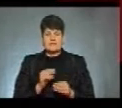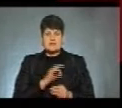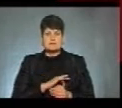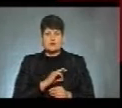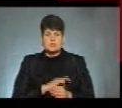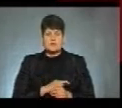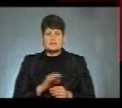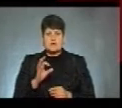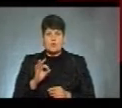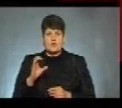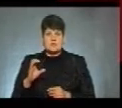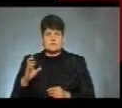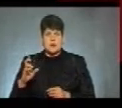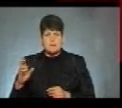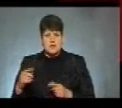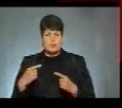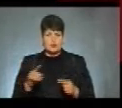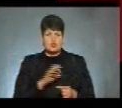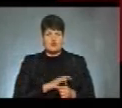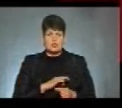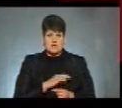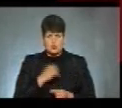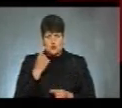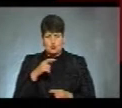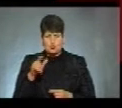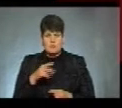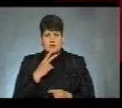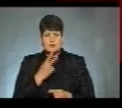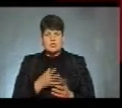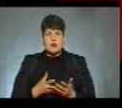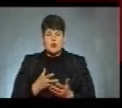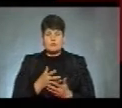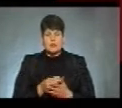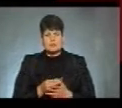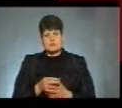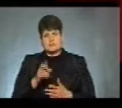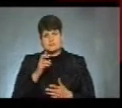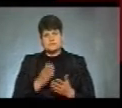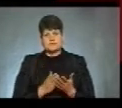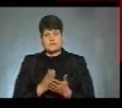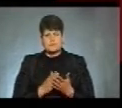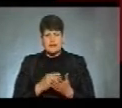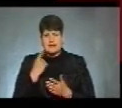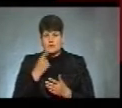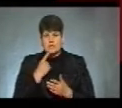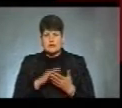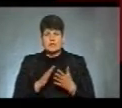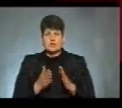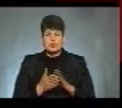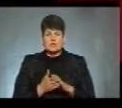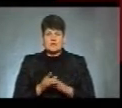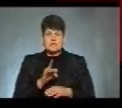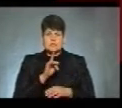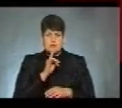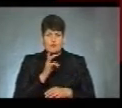укладається з ОСББ або іншою юридичною особою, передбачає оплату за комунальні послуги. Індивідуальний договір за